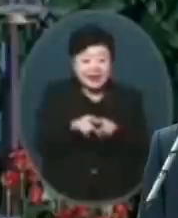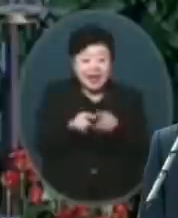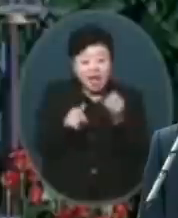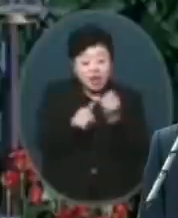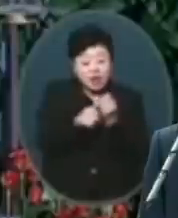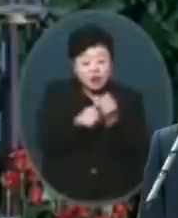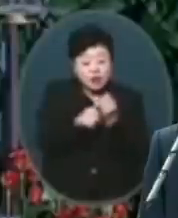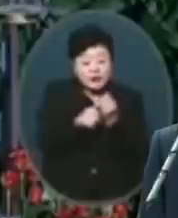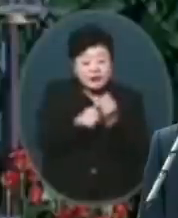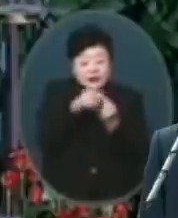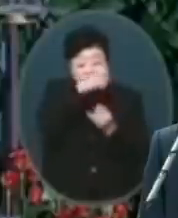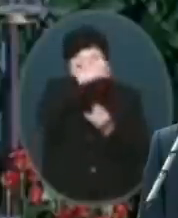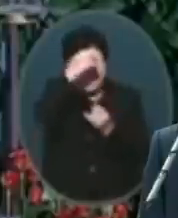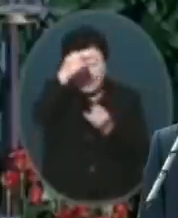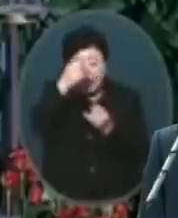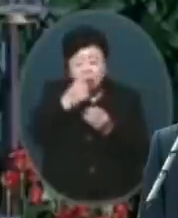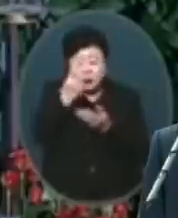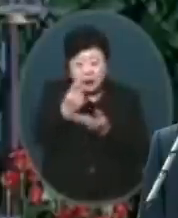결혼식에 초청을 받았는데